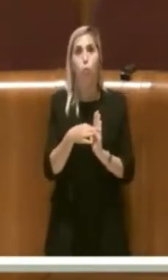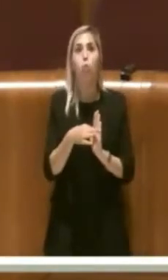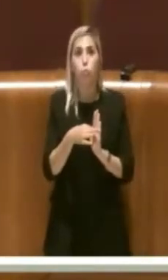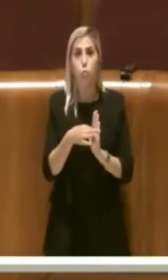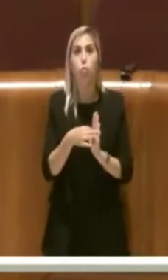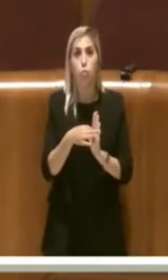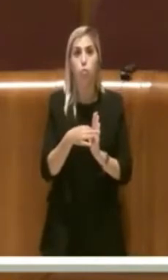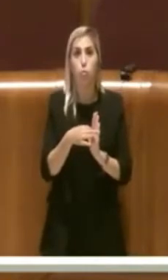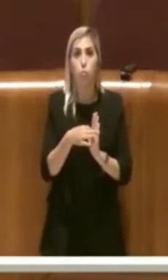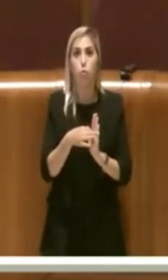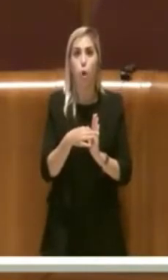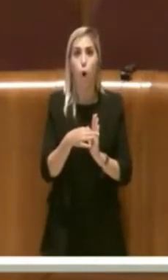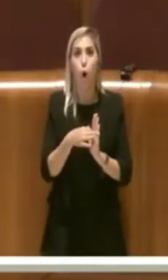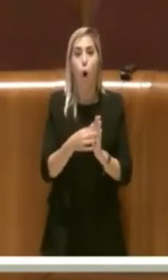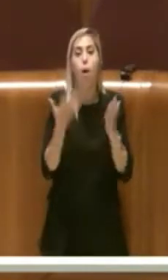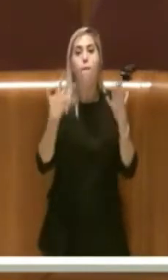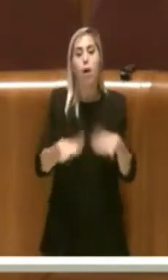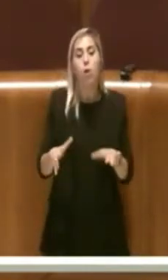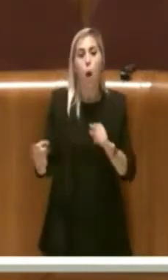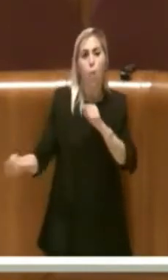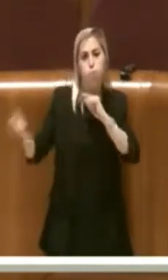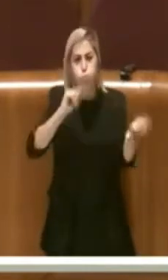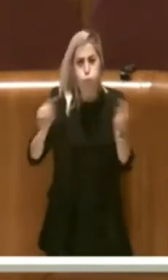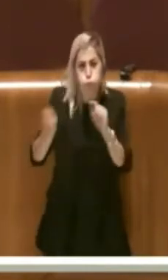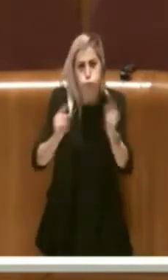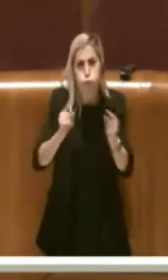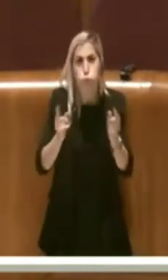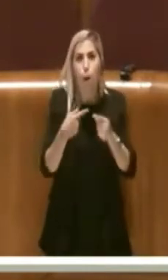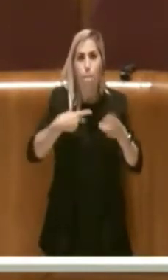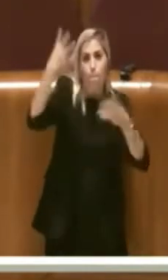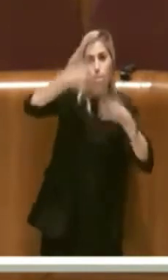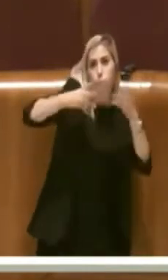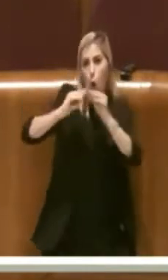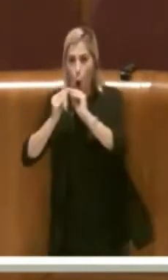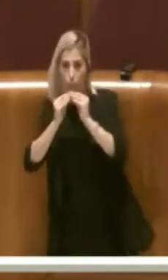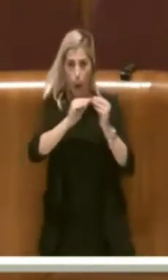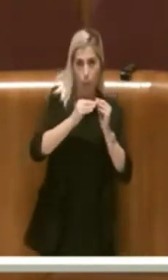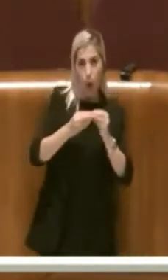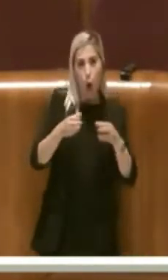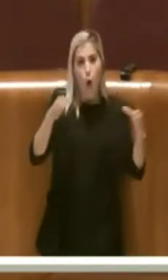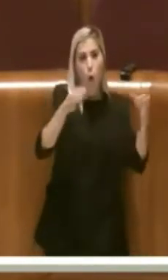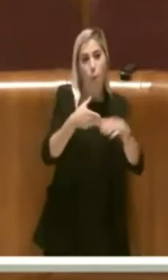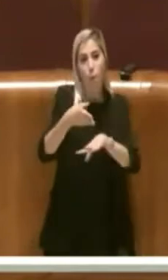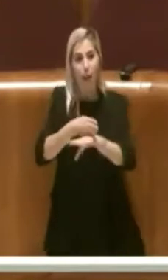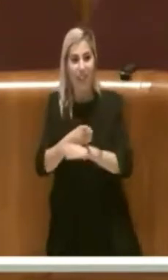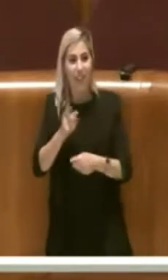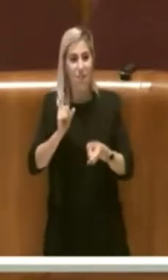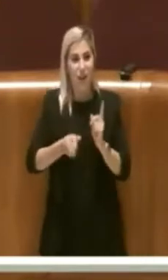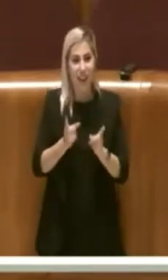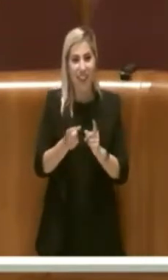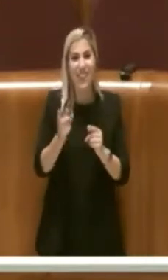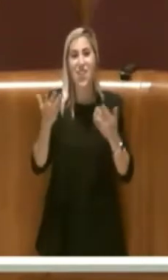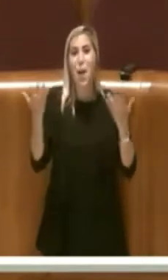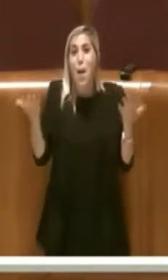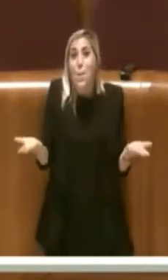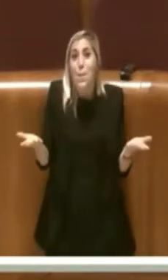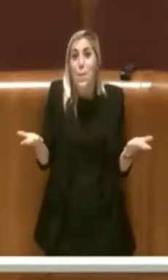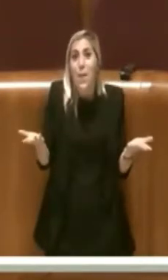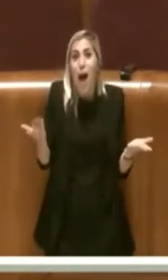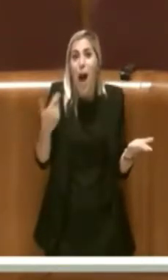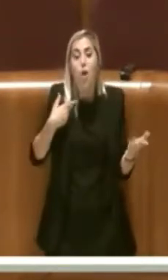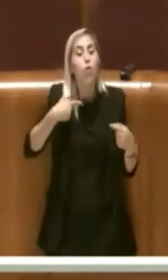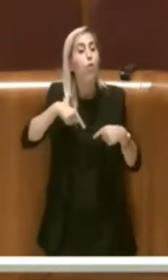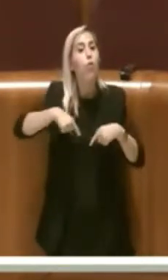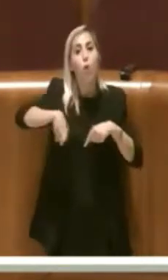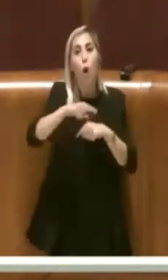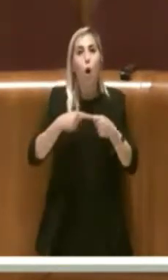è stato oggetto chiaramente di molta discussione fra noi e gli altri gruppi politici, ma che non